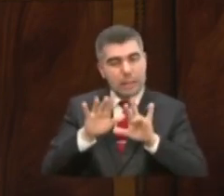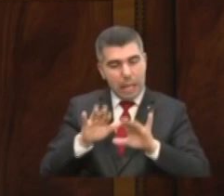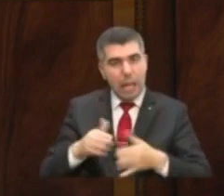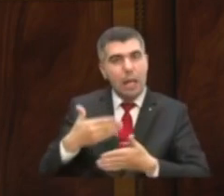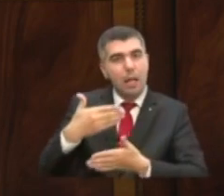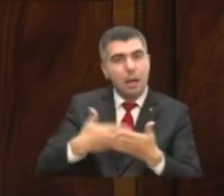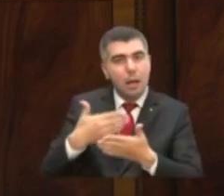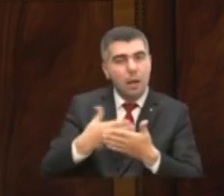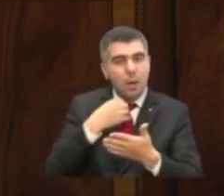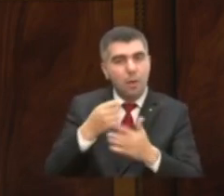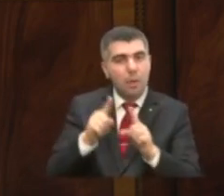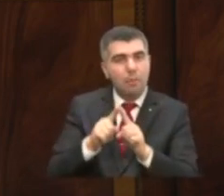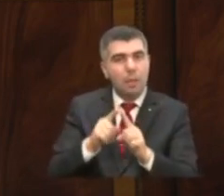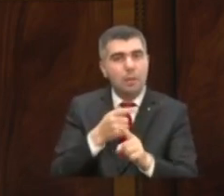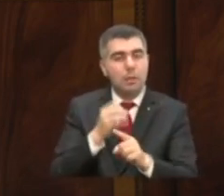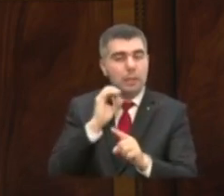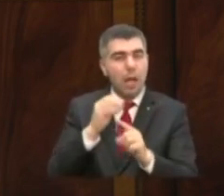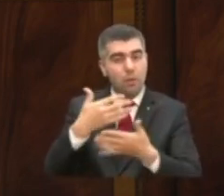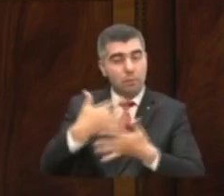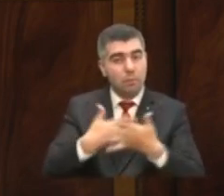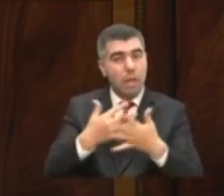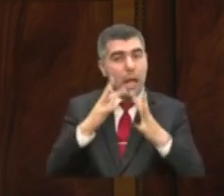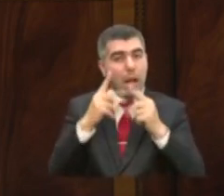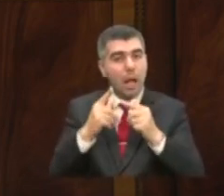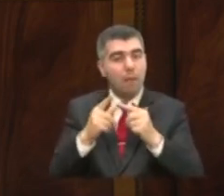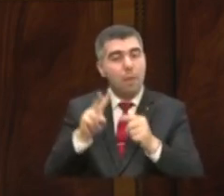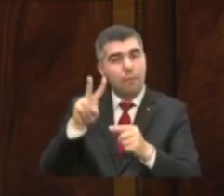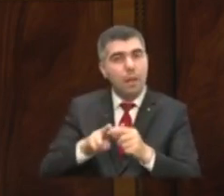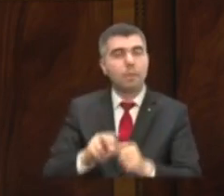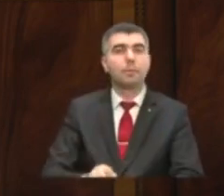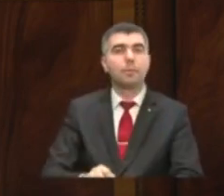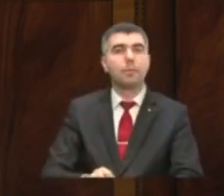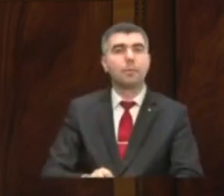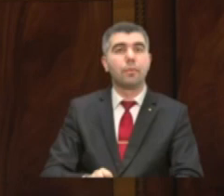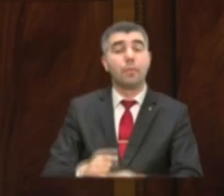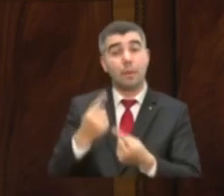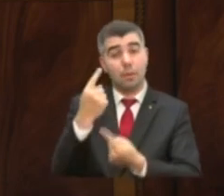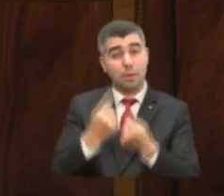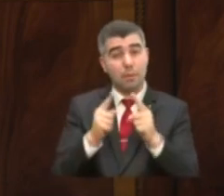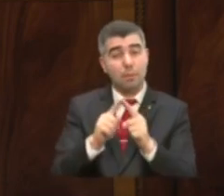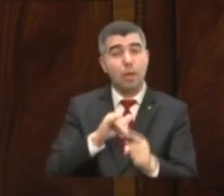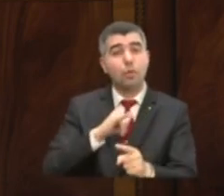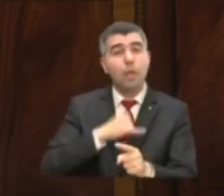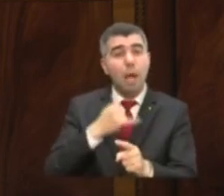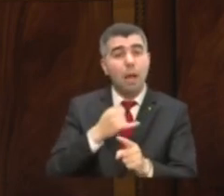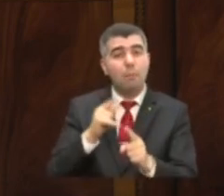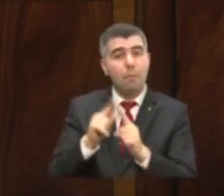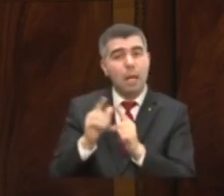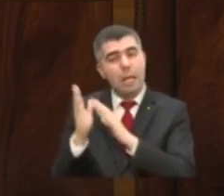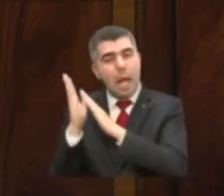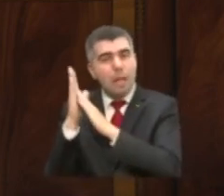وإقليمية محلية وأرقام رسمية أوروبية، حيث وصل الوضع المأساوي إلى درجة أن الشباب أصبحوا ينامون في الشواطئ